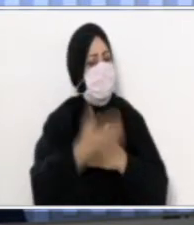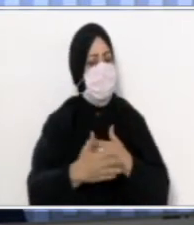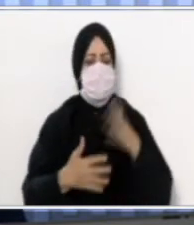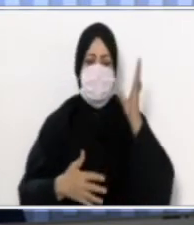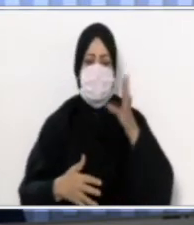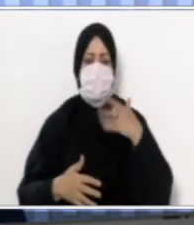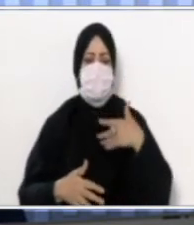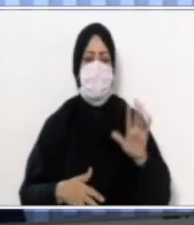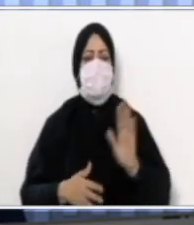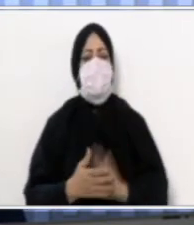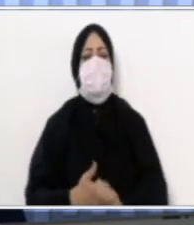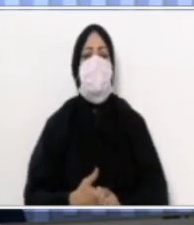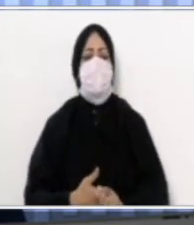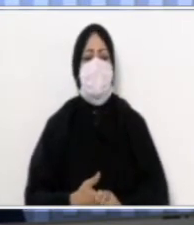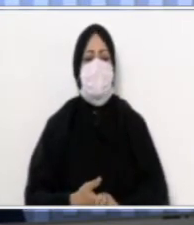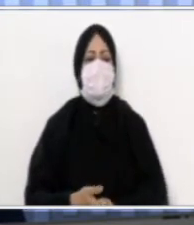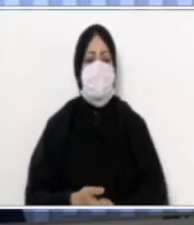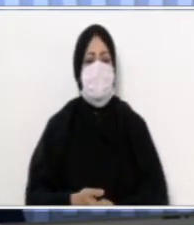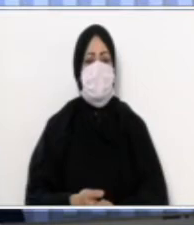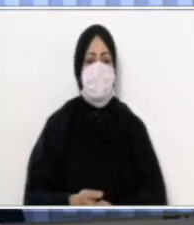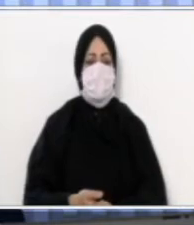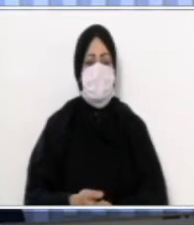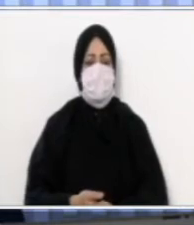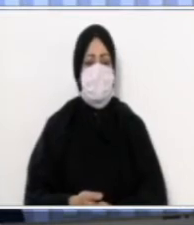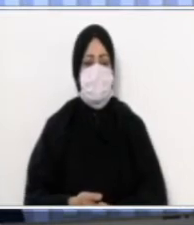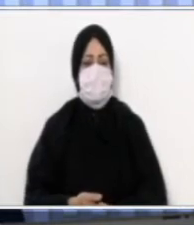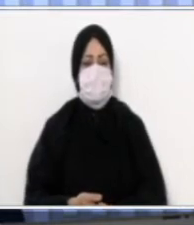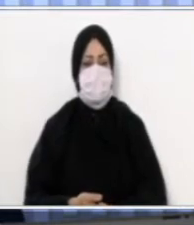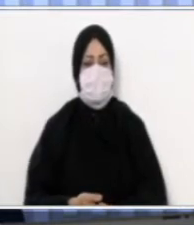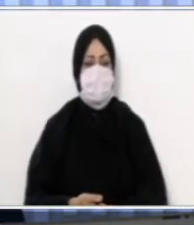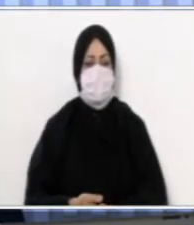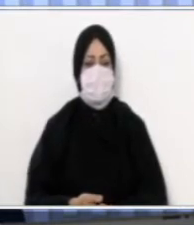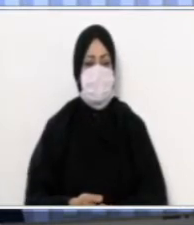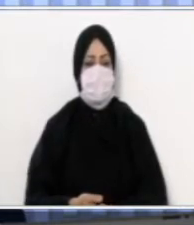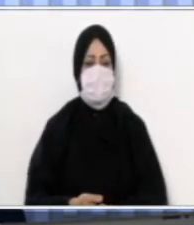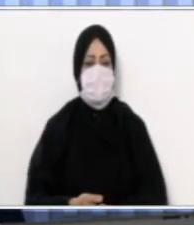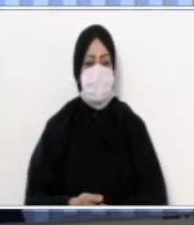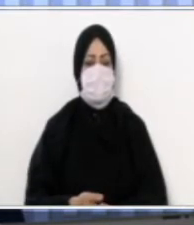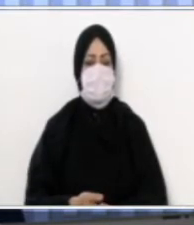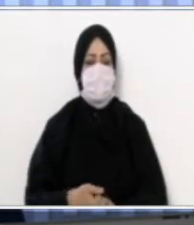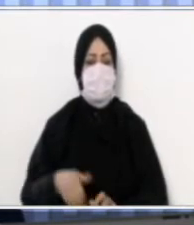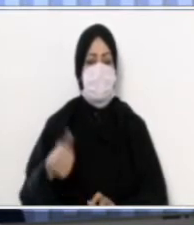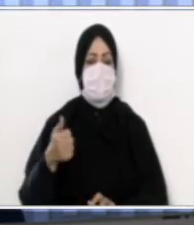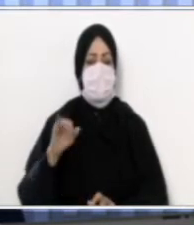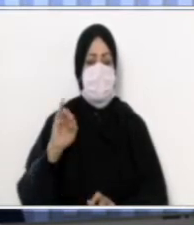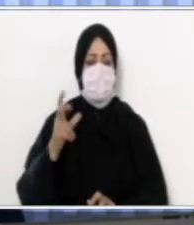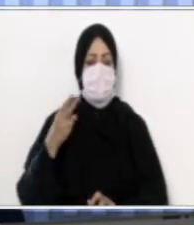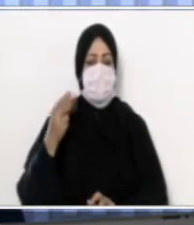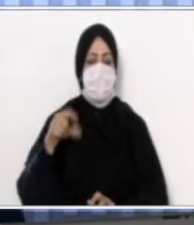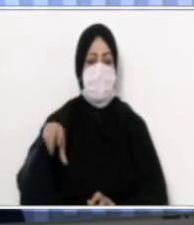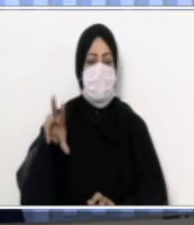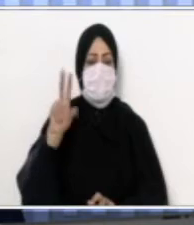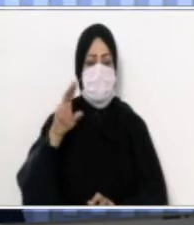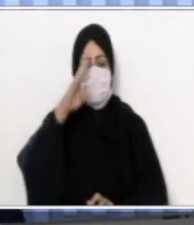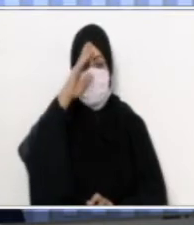معنا الأخت أم عبد الواحد. السلام عليكم. وعليكم السلام ورحمة الله. كيف حالك يا شيخ؟ كل سنة وأنت